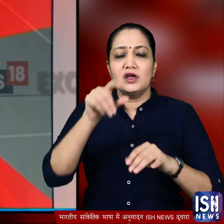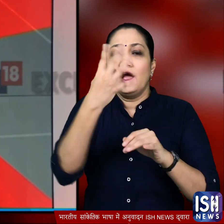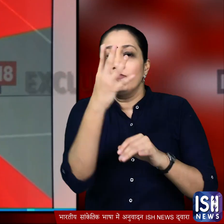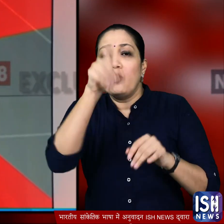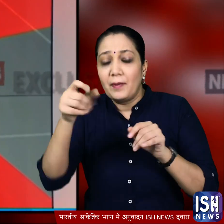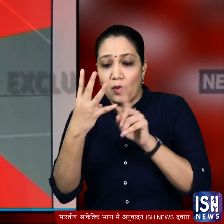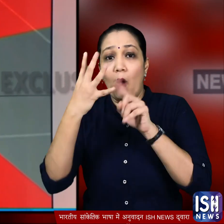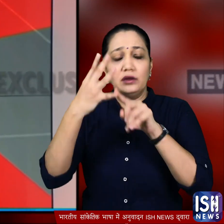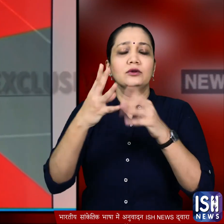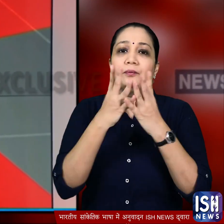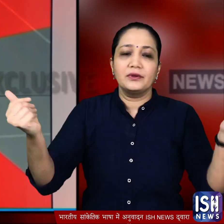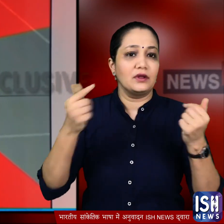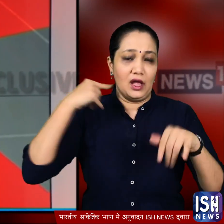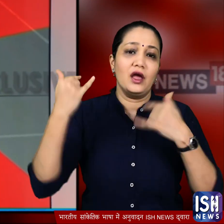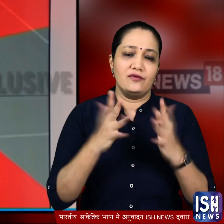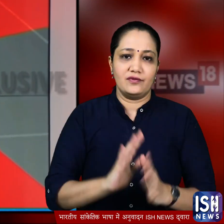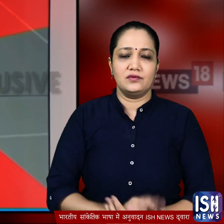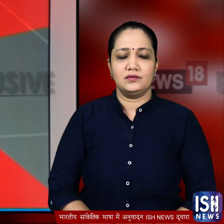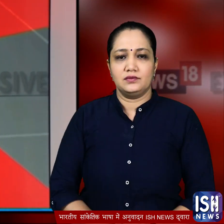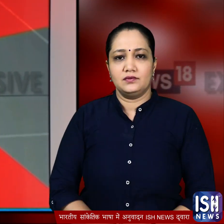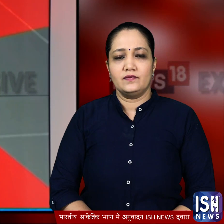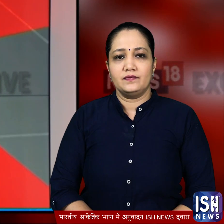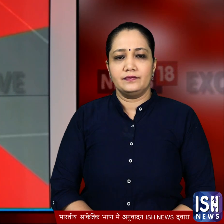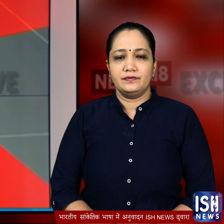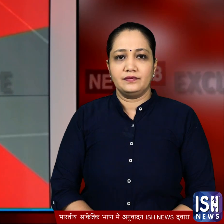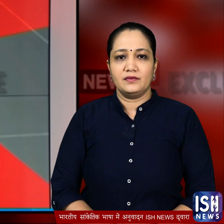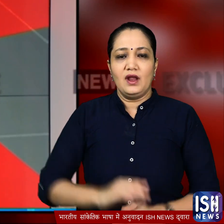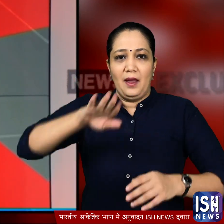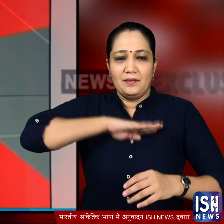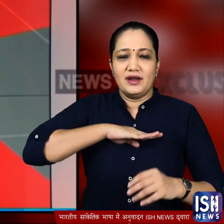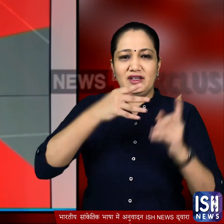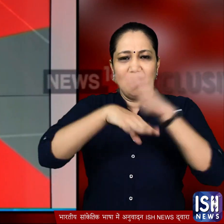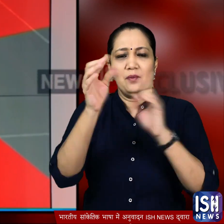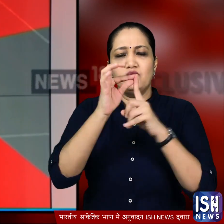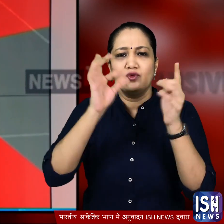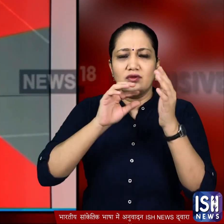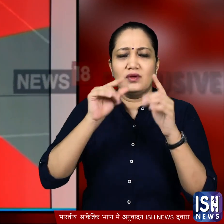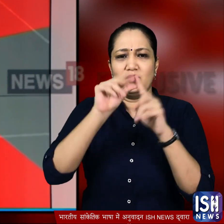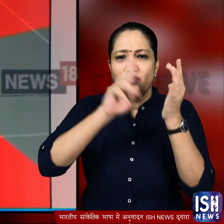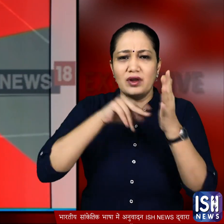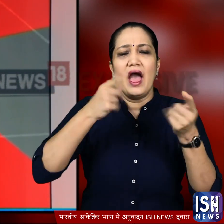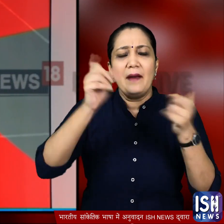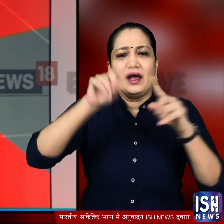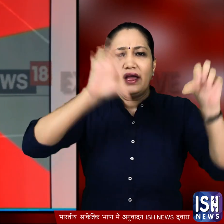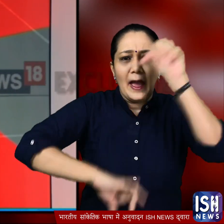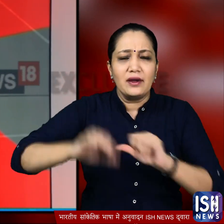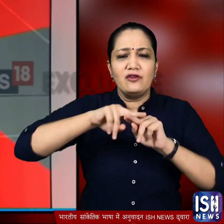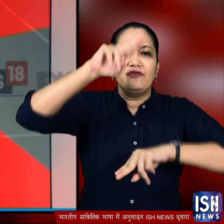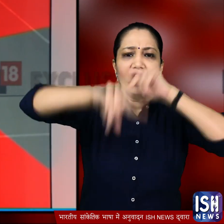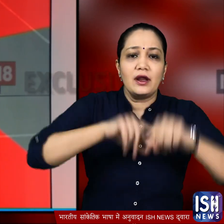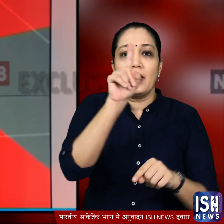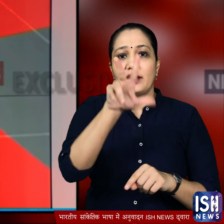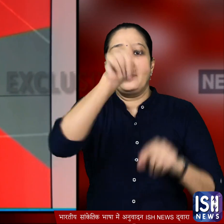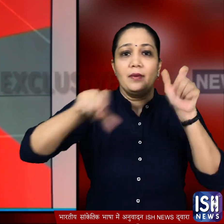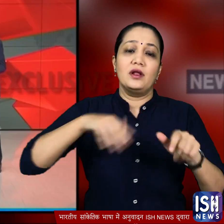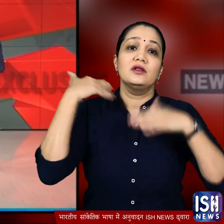सवार 4 में एक युवक झेलम नदी में लापता बताया जा रहा। महाराष्ट्र के पुणे में एक केमिकल फैक्ट्री में आग लगने से 18 लोगों